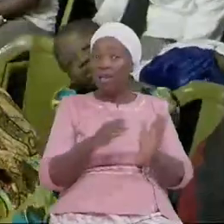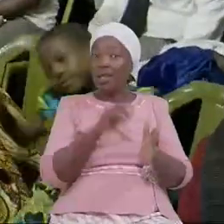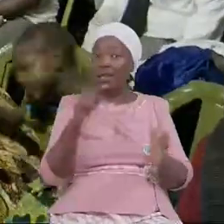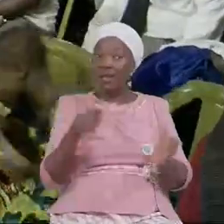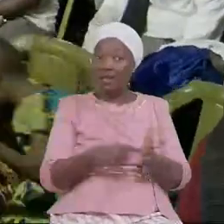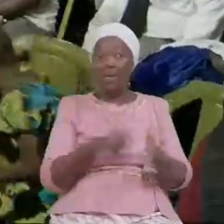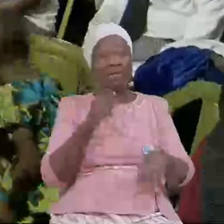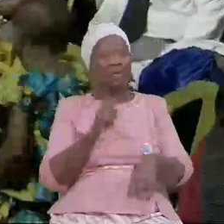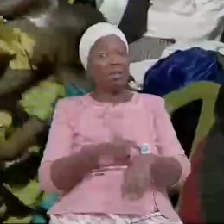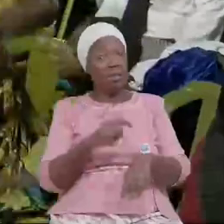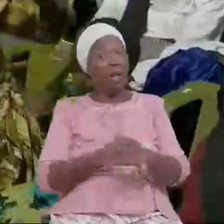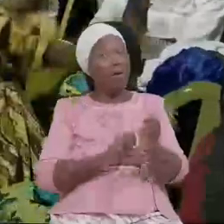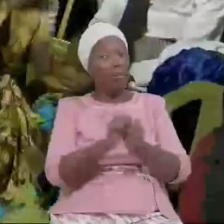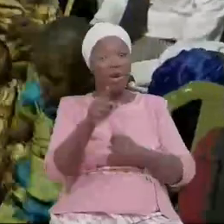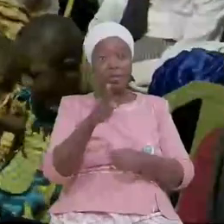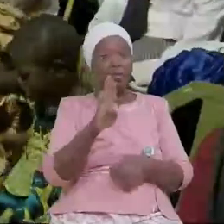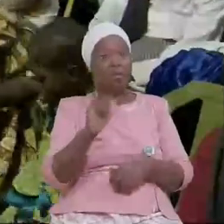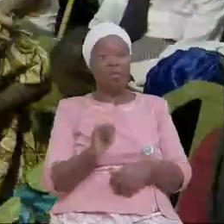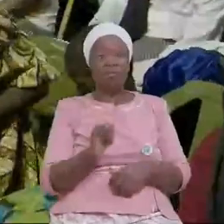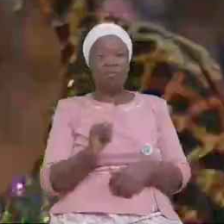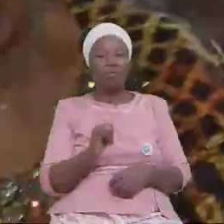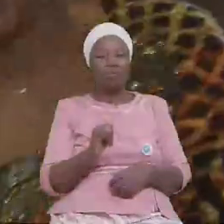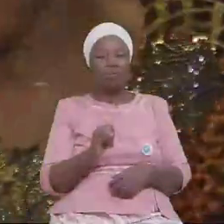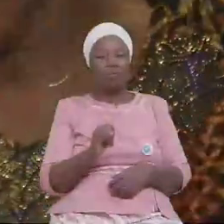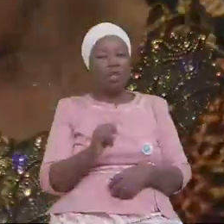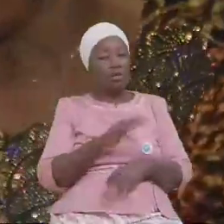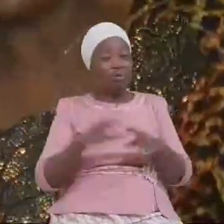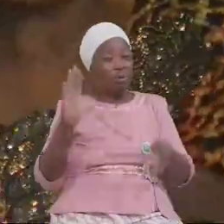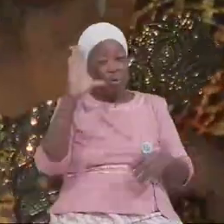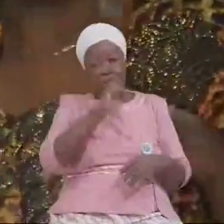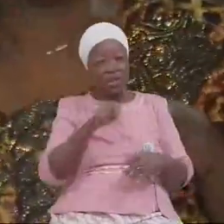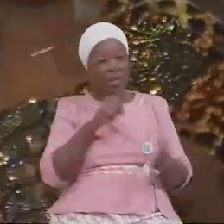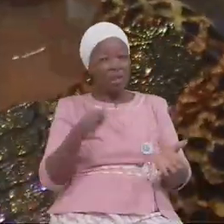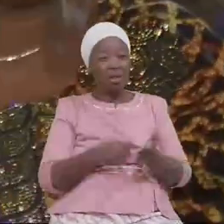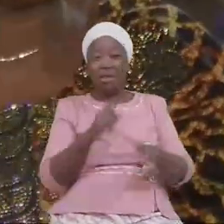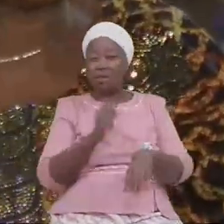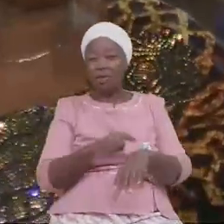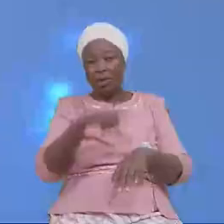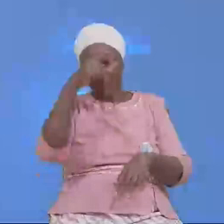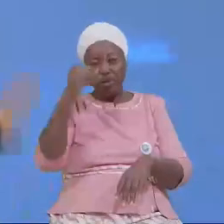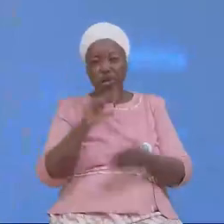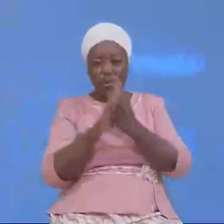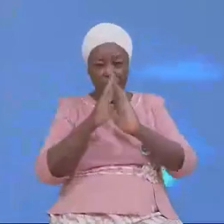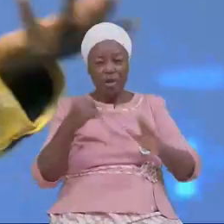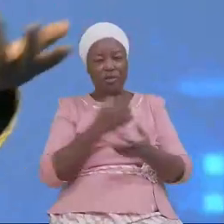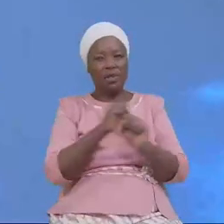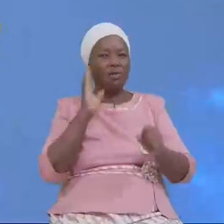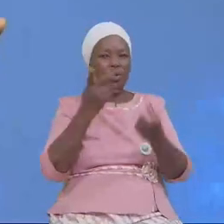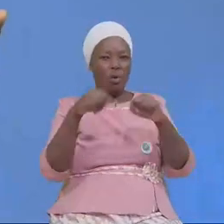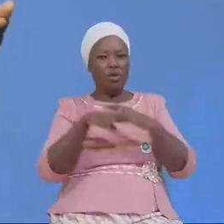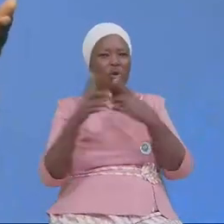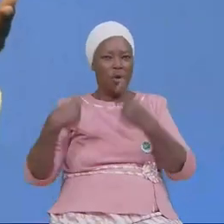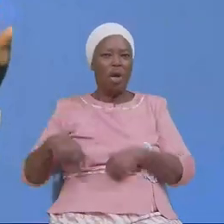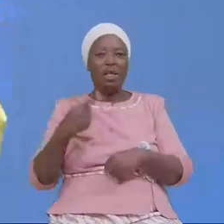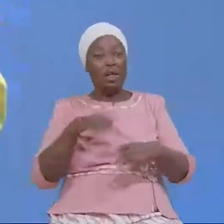pas à ce temps de vous dépasser. La paix du salut viendra dans votre cœur. La joie dans